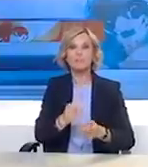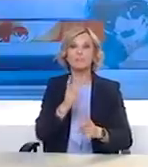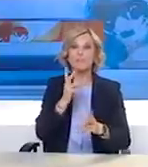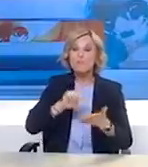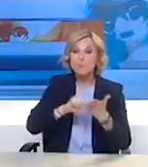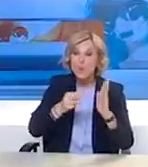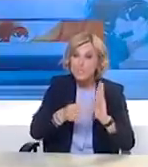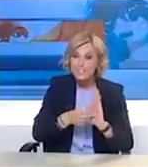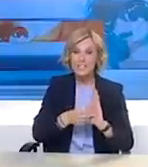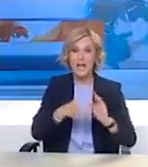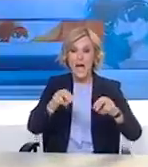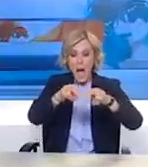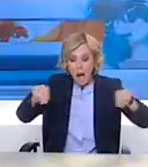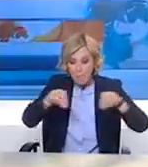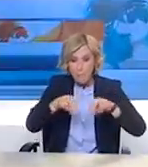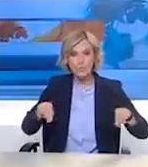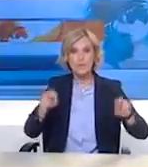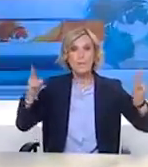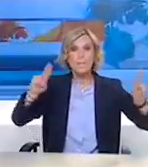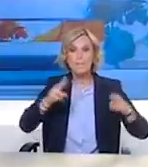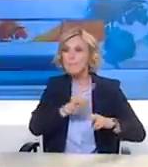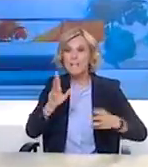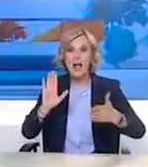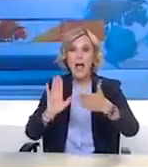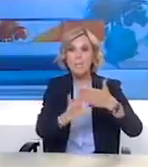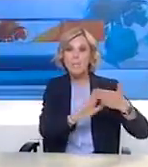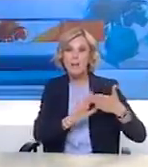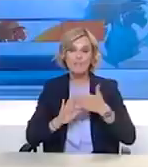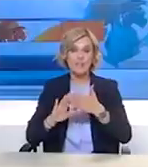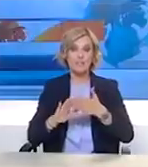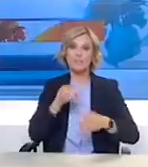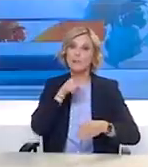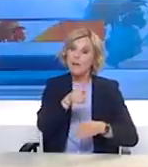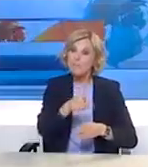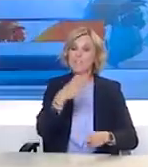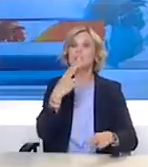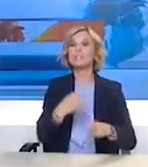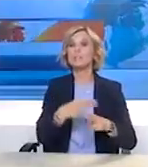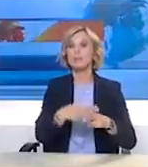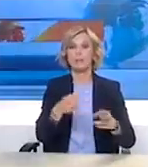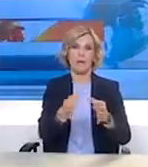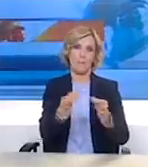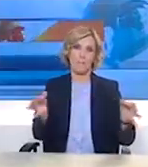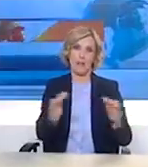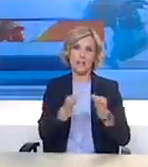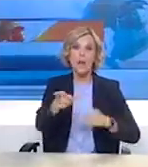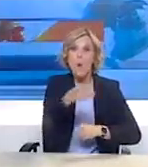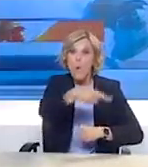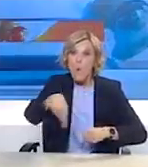δυνατόν, τον όσο το δυνατόν περιορισμό των επαφών. Αυτά είναι τα σημαντικά μέτρα σε αυτή την